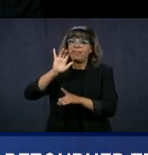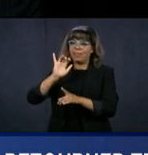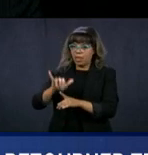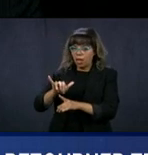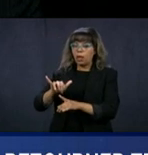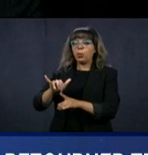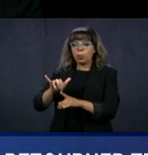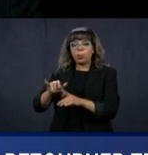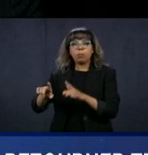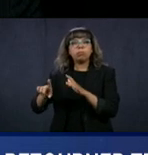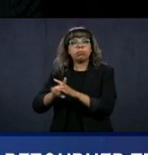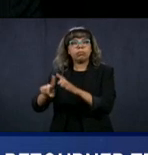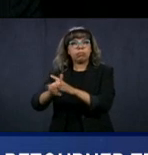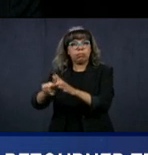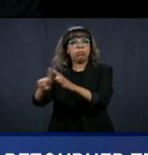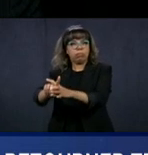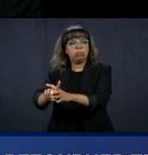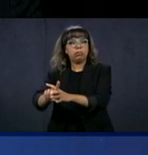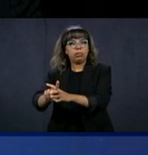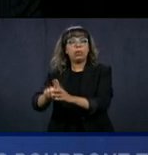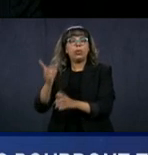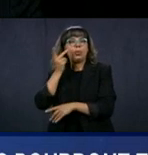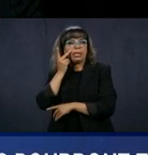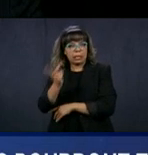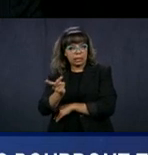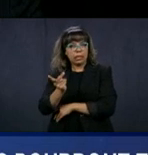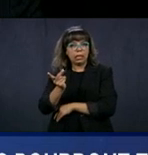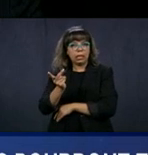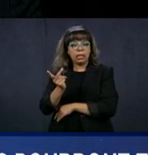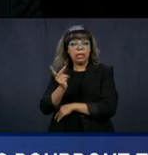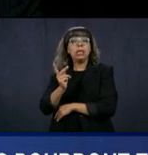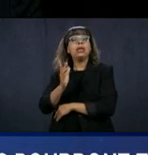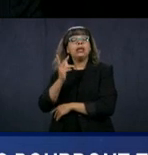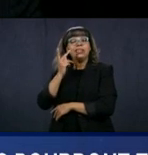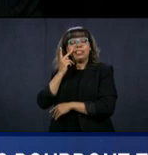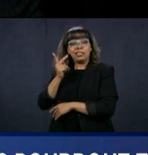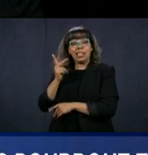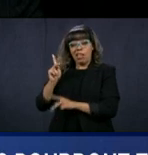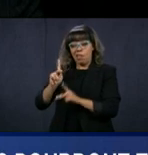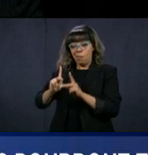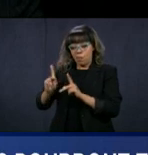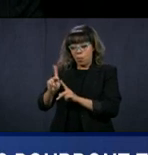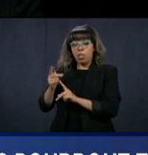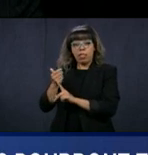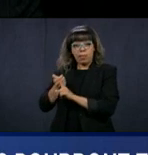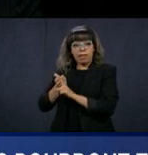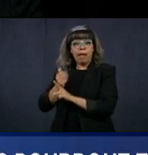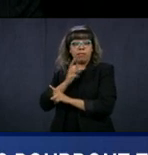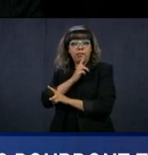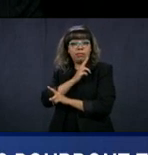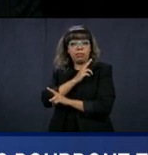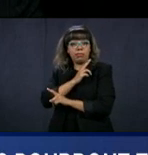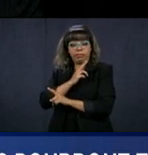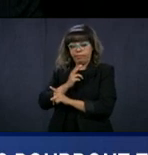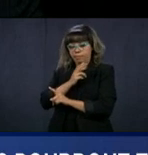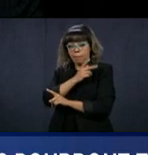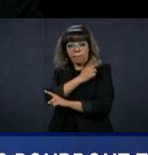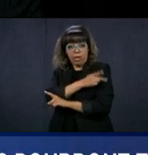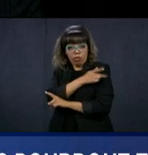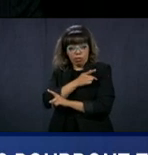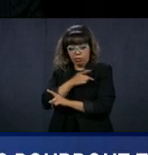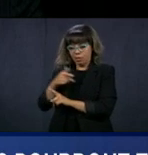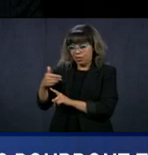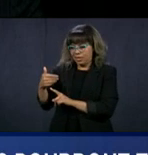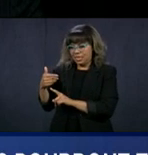une situation où il y a des patients dans les hôpitaux en ce moment, des patients